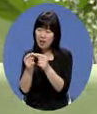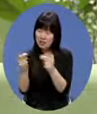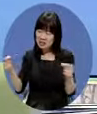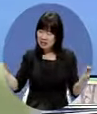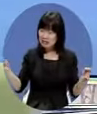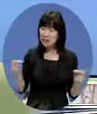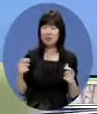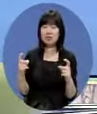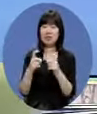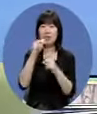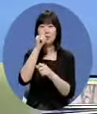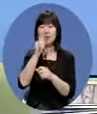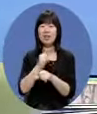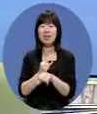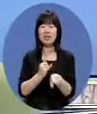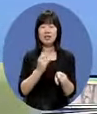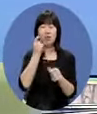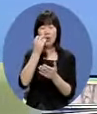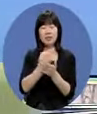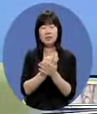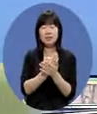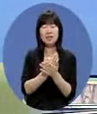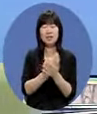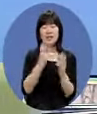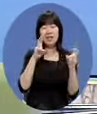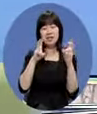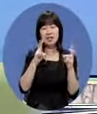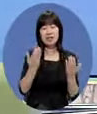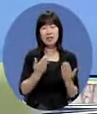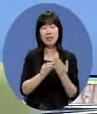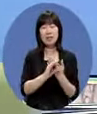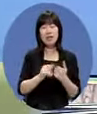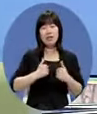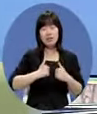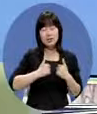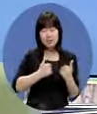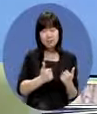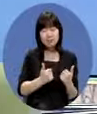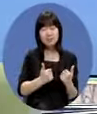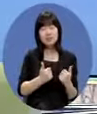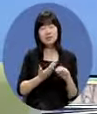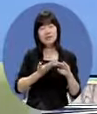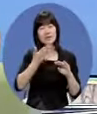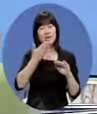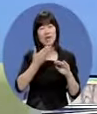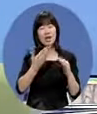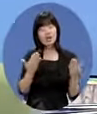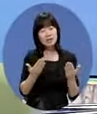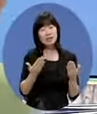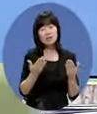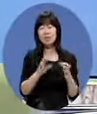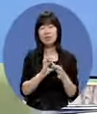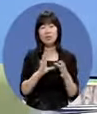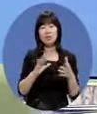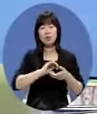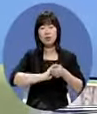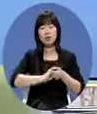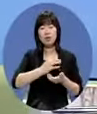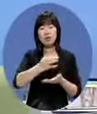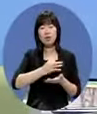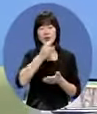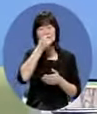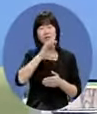우리가 월급을 받는 곳에서 일할 때는 아무리 열심히 일하든 그 이상으로 일하든 간에 고정된 월급을